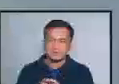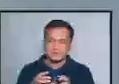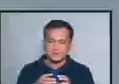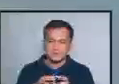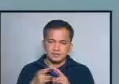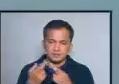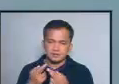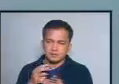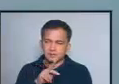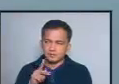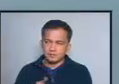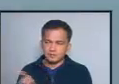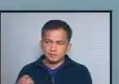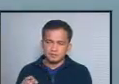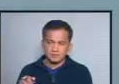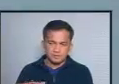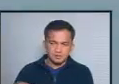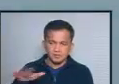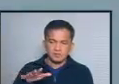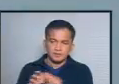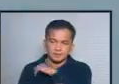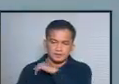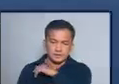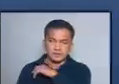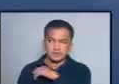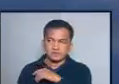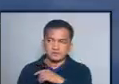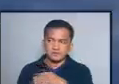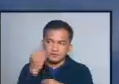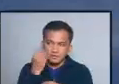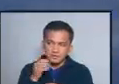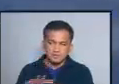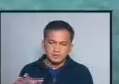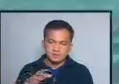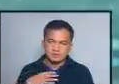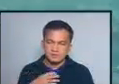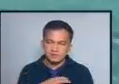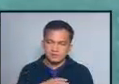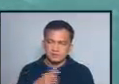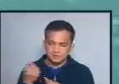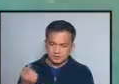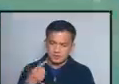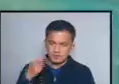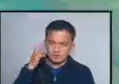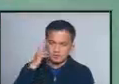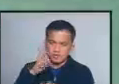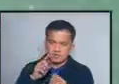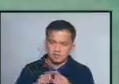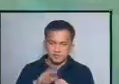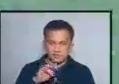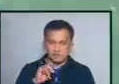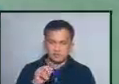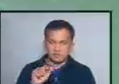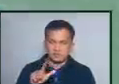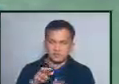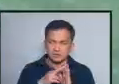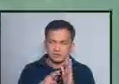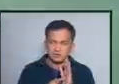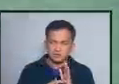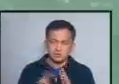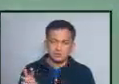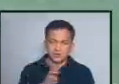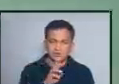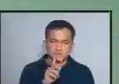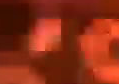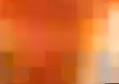ng Pilipinas sa mga naturang bansa. Nakulangan din daw mga mambabata sa sagot ni Robles tungkol sa arbitral ruling sa West